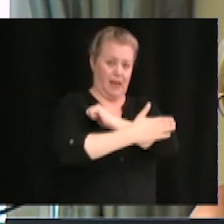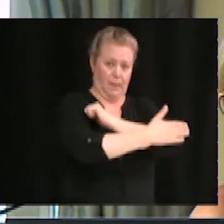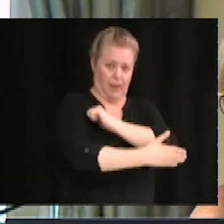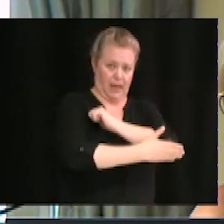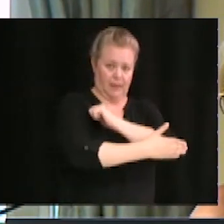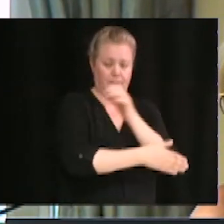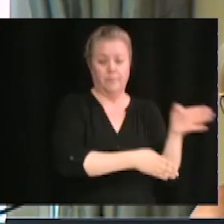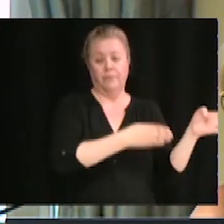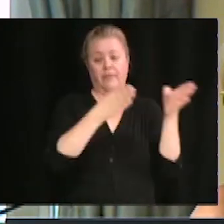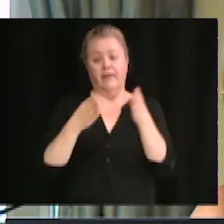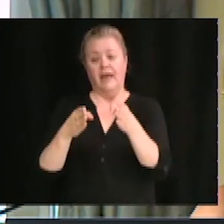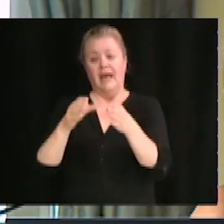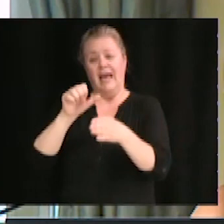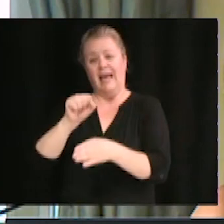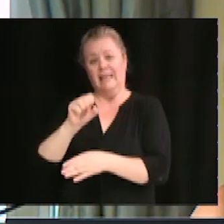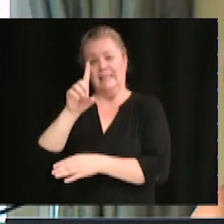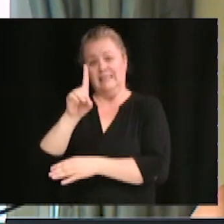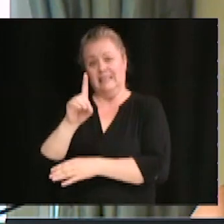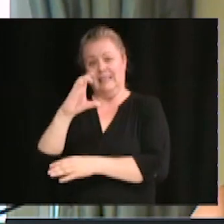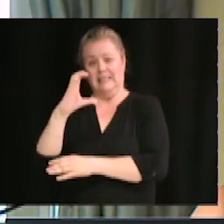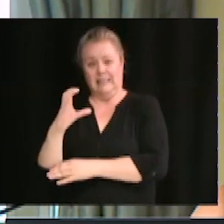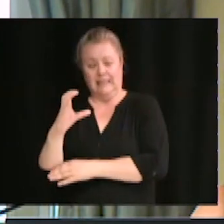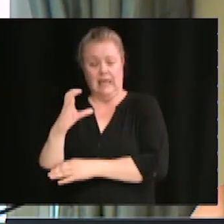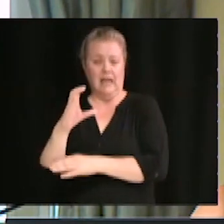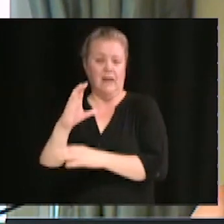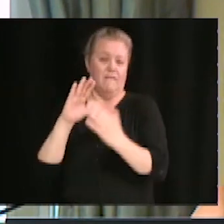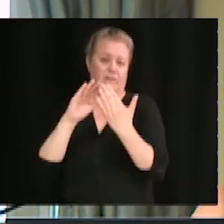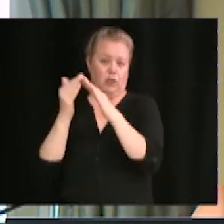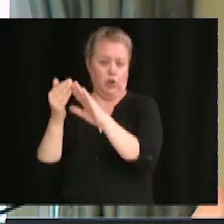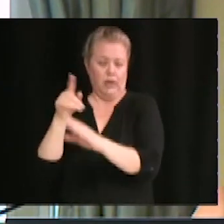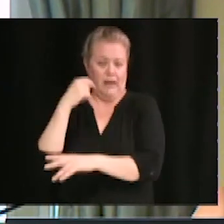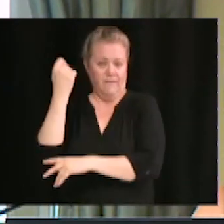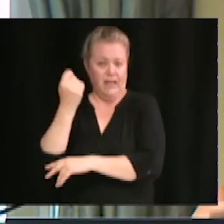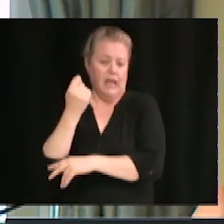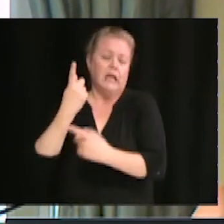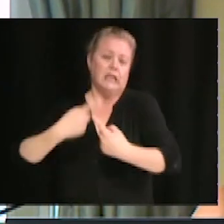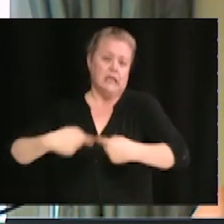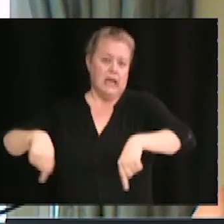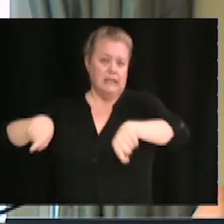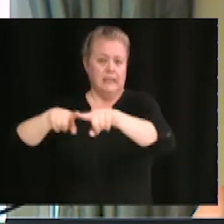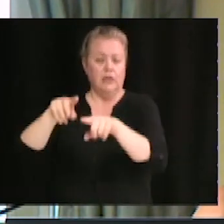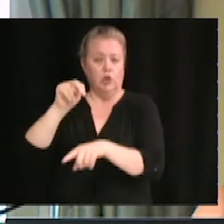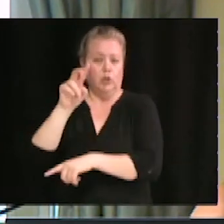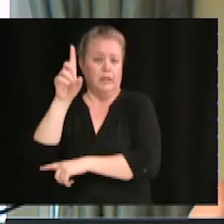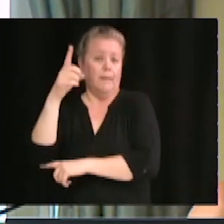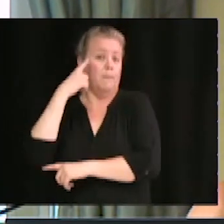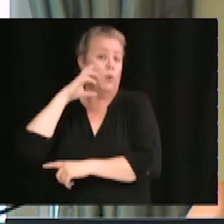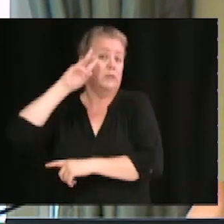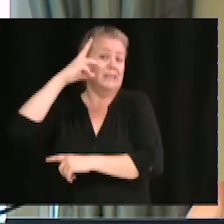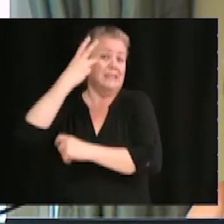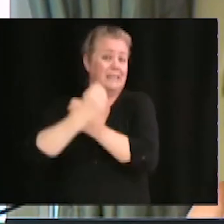de développement commercial de Vitréville, c'est-à-dire le quartier Notre-Dame, pour la sixième édition du défilé de Noël.